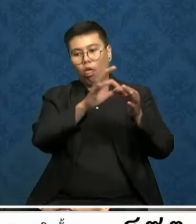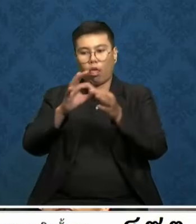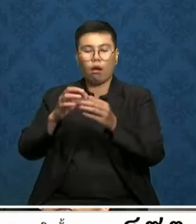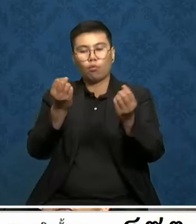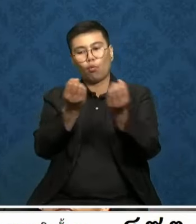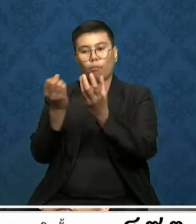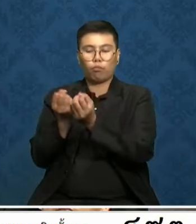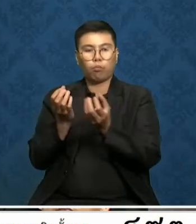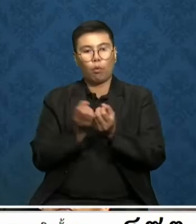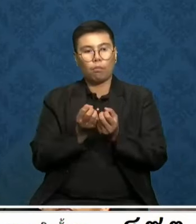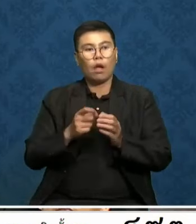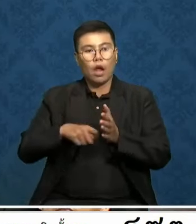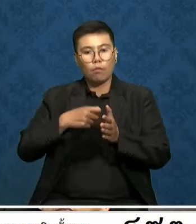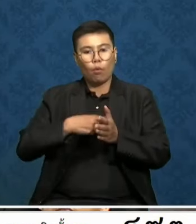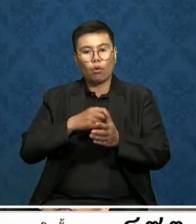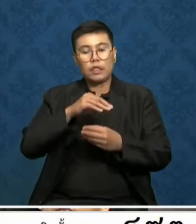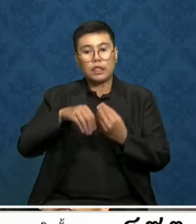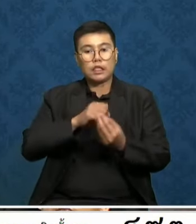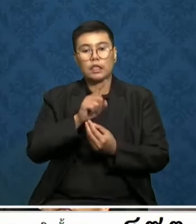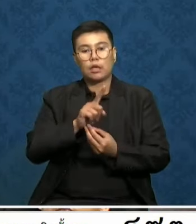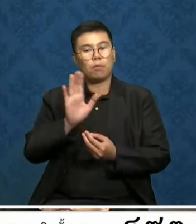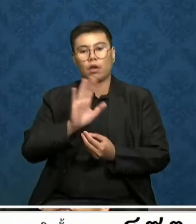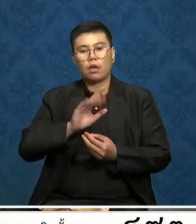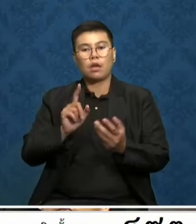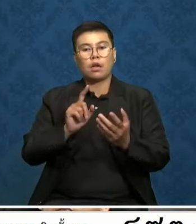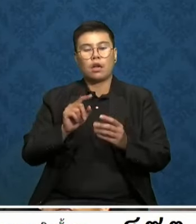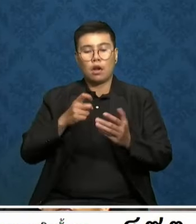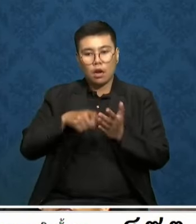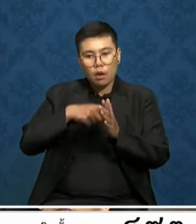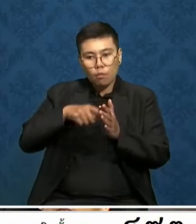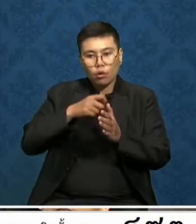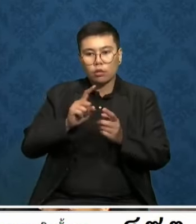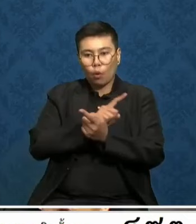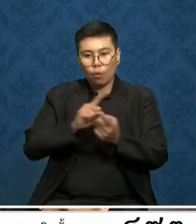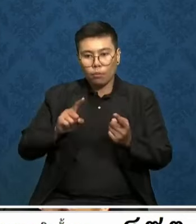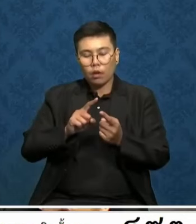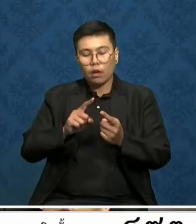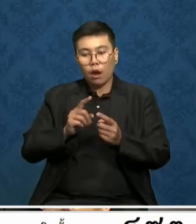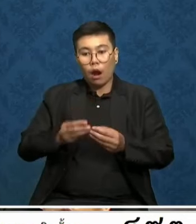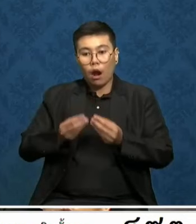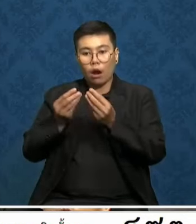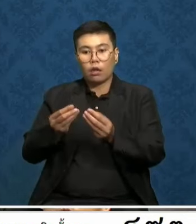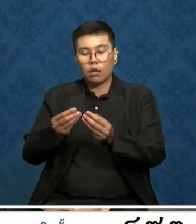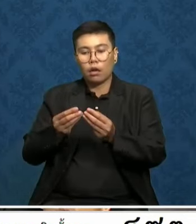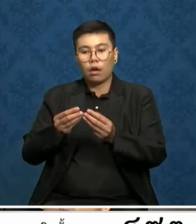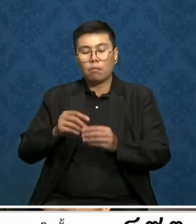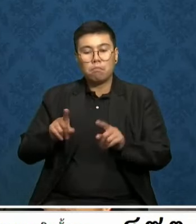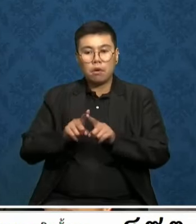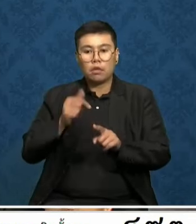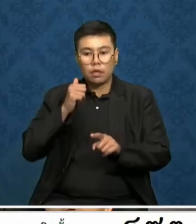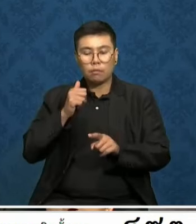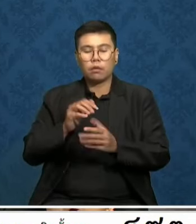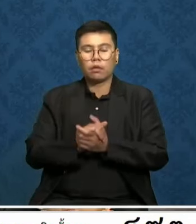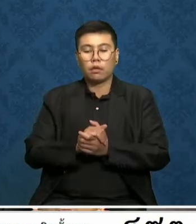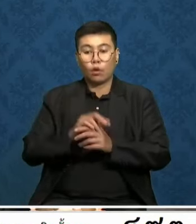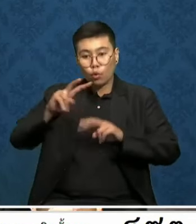ค่เหตุผลทางเศรษฐกิจอย่างเดียวครับมันเป็นเหตุผลทางสังคมที่เราจะคืนชุมชนอันดั้งเดิมของเรากลับมารักษาครับโด